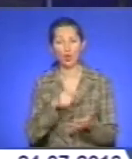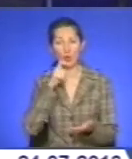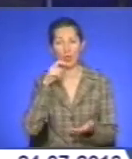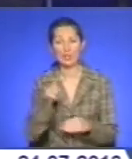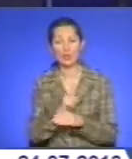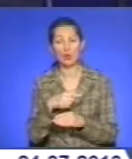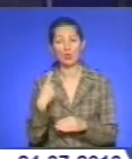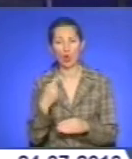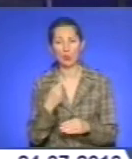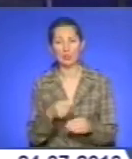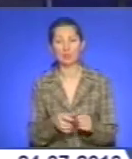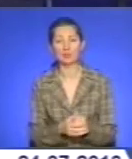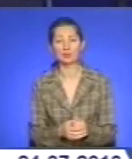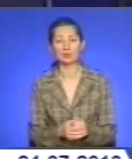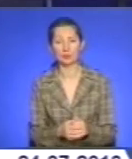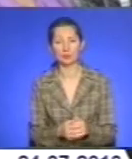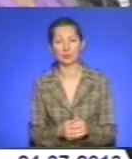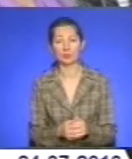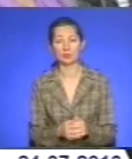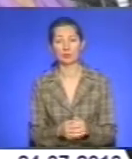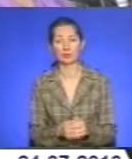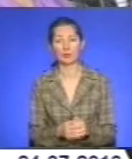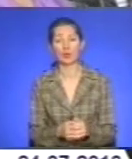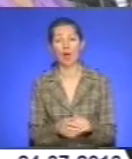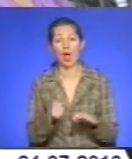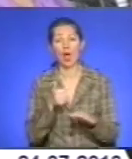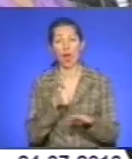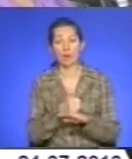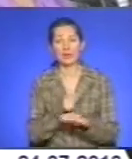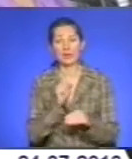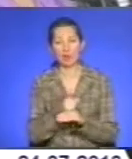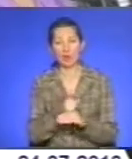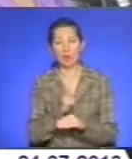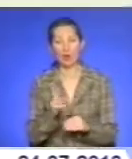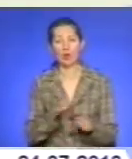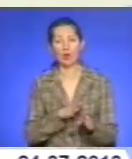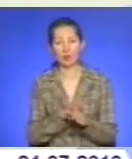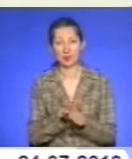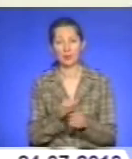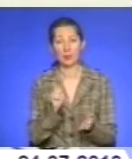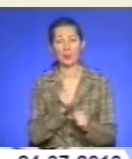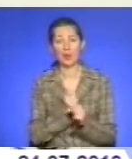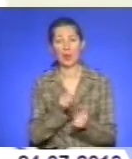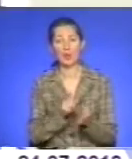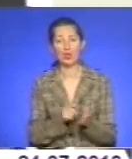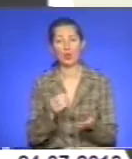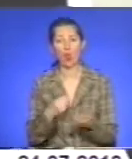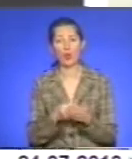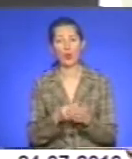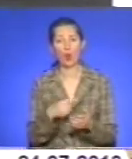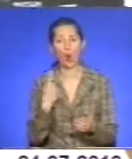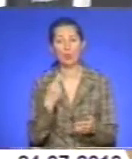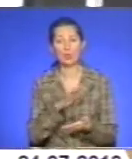області. Деталі у сюжеті. Основним завданням, якого дотримувались працівники Пенсійного фонду області